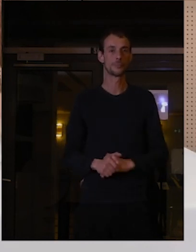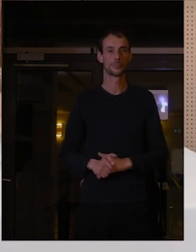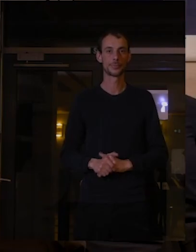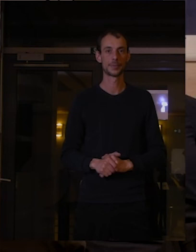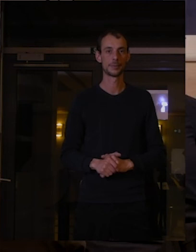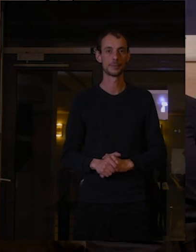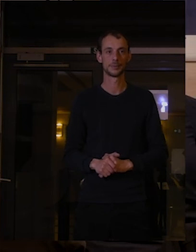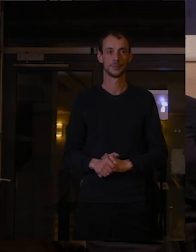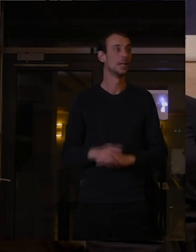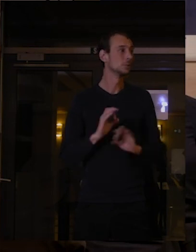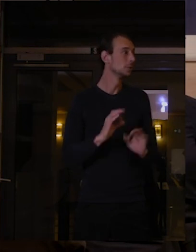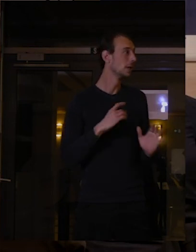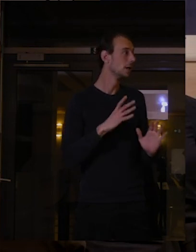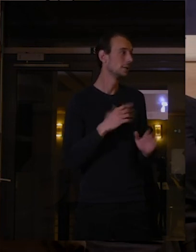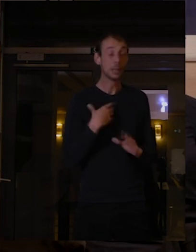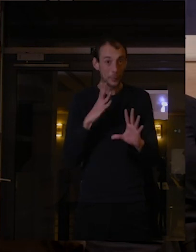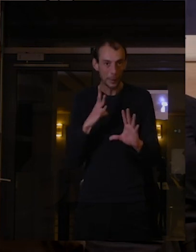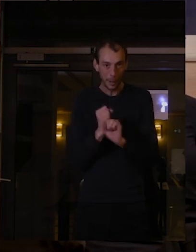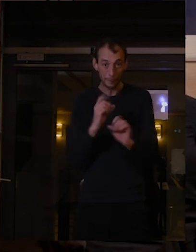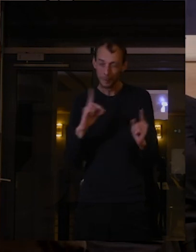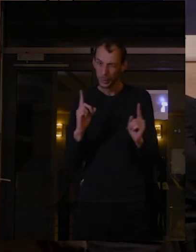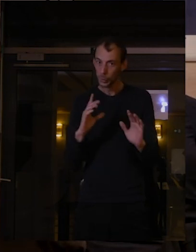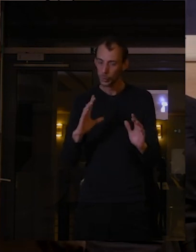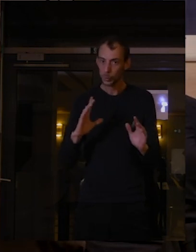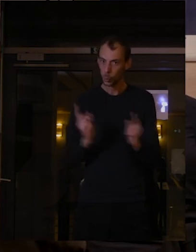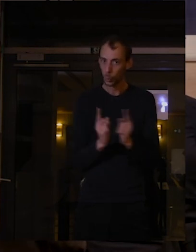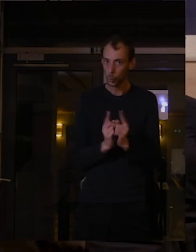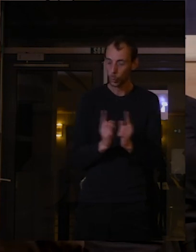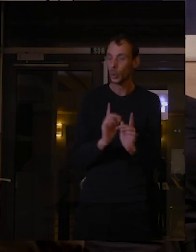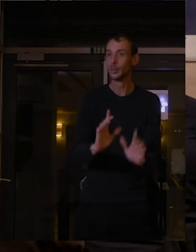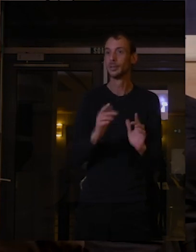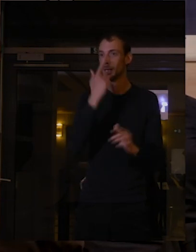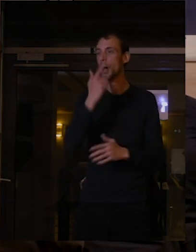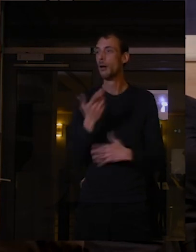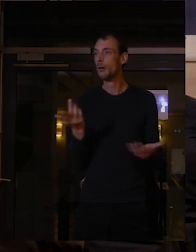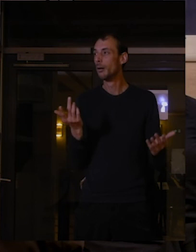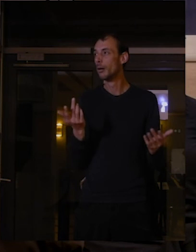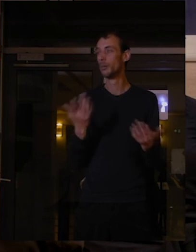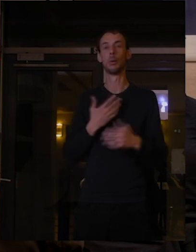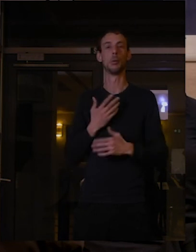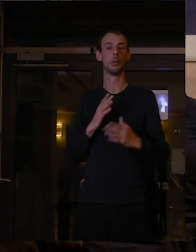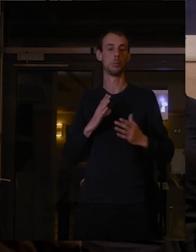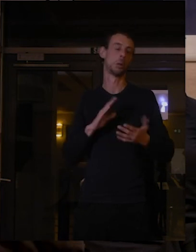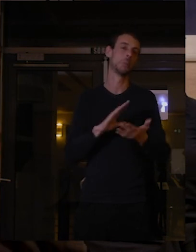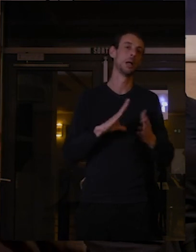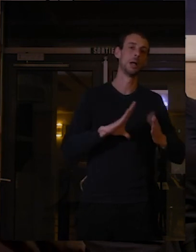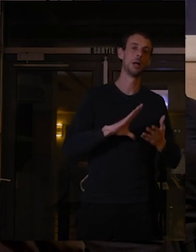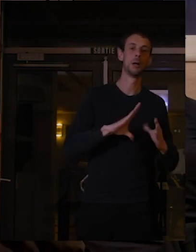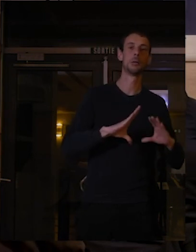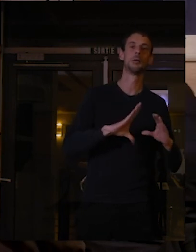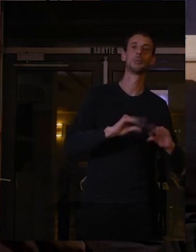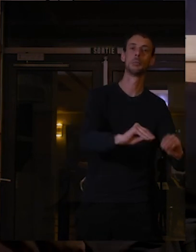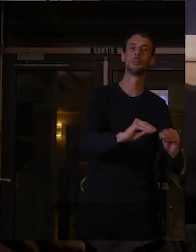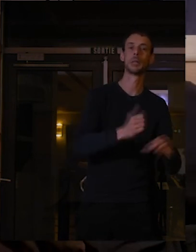Oui, très rapidement sur cette question, c'est, je pense, beaucoup plus simple à mettre en place sur des pratiques individuelles, ce qui a été le cas